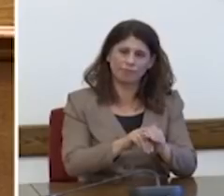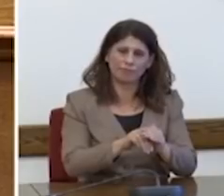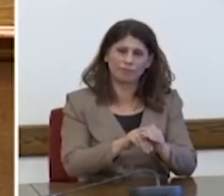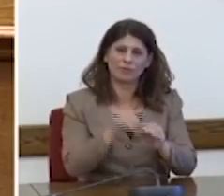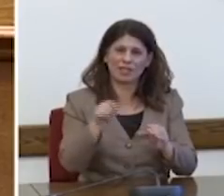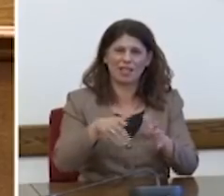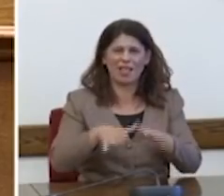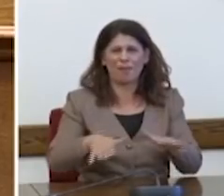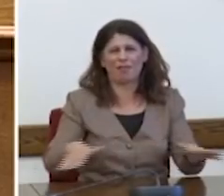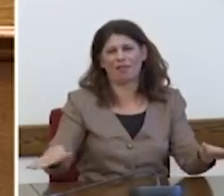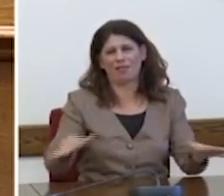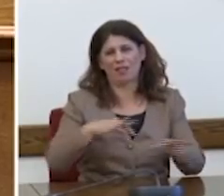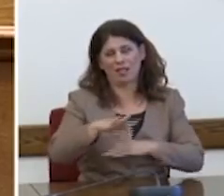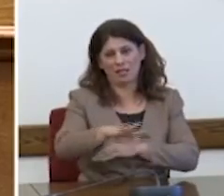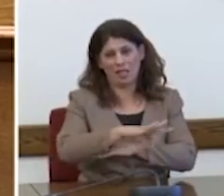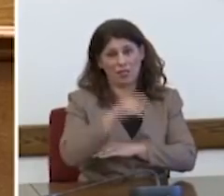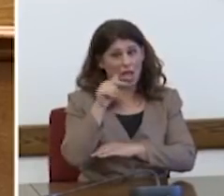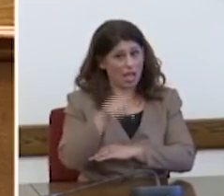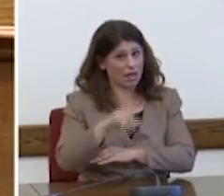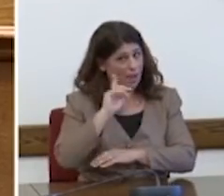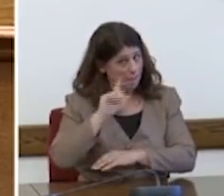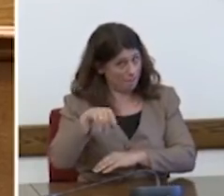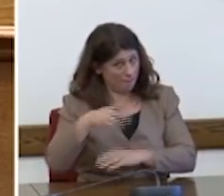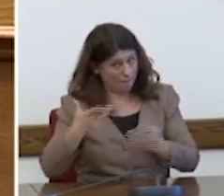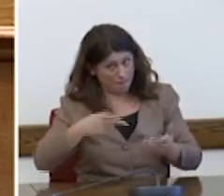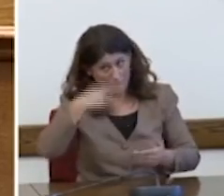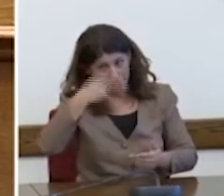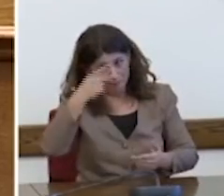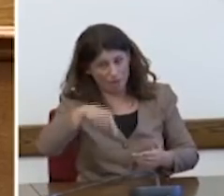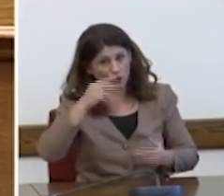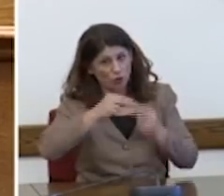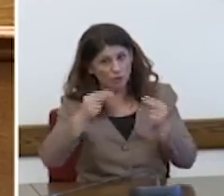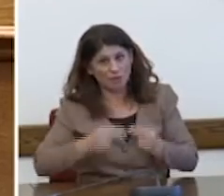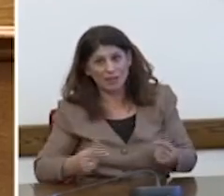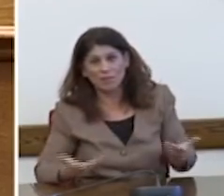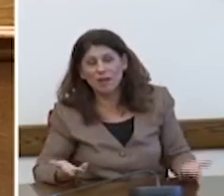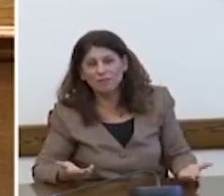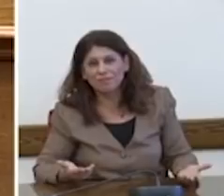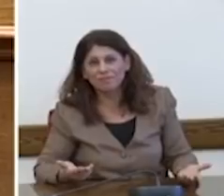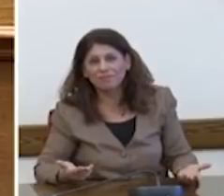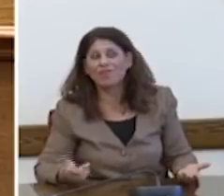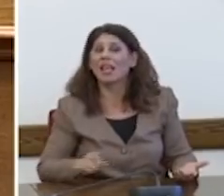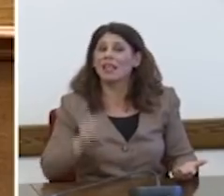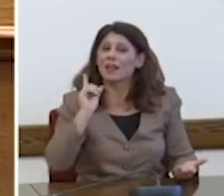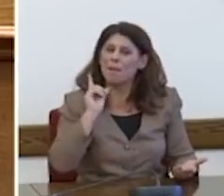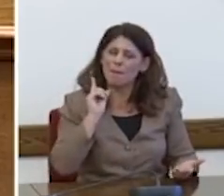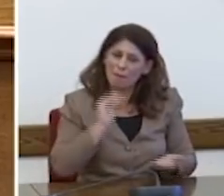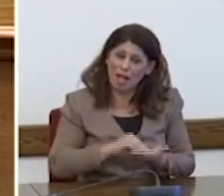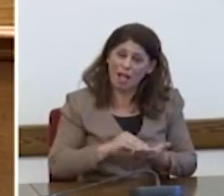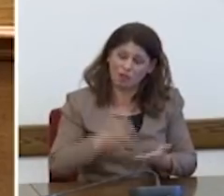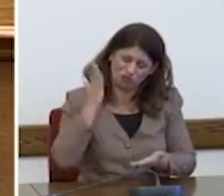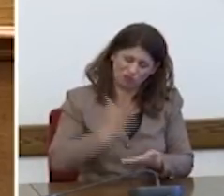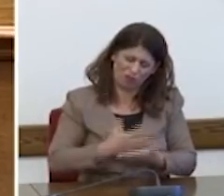σχέδια. Είναι αυθαίρετο μήπως αυτό το συμπέρασμα? Μήπως είναι πάλι η στήρα άρνηση του